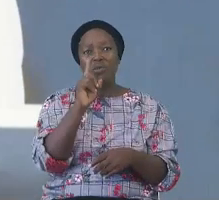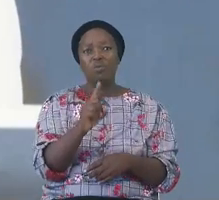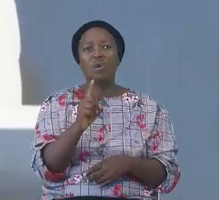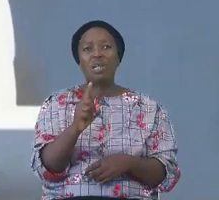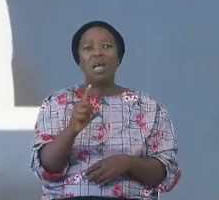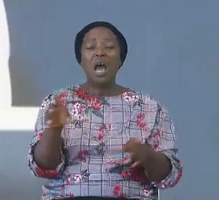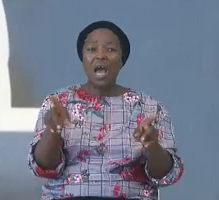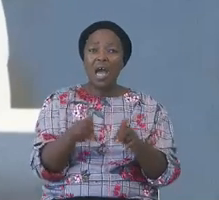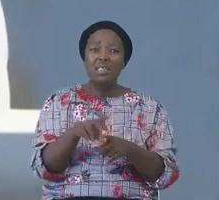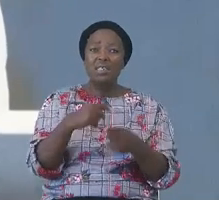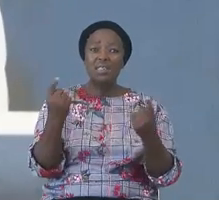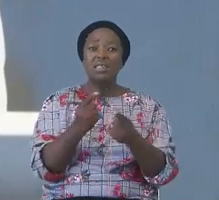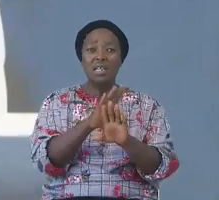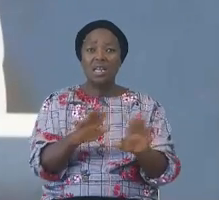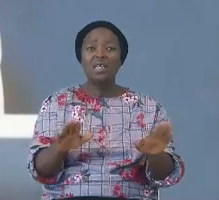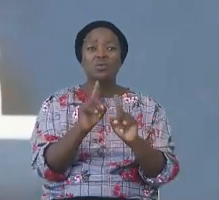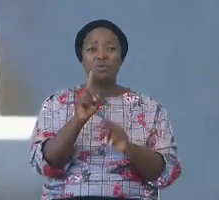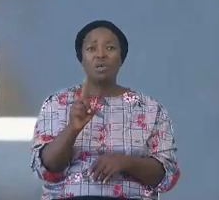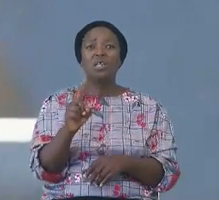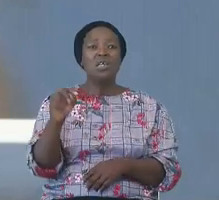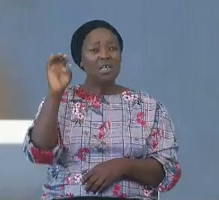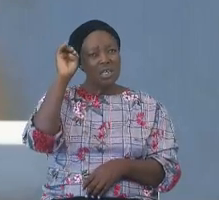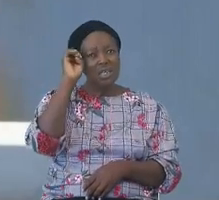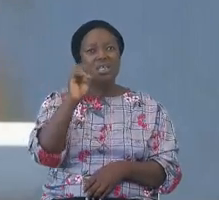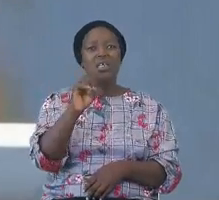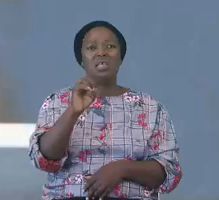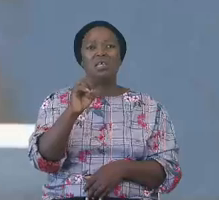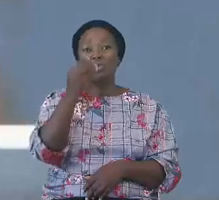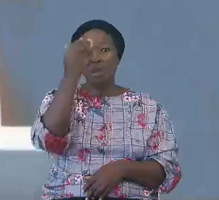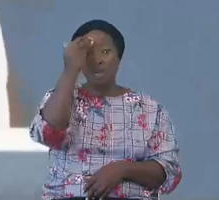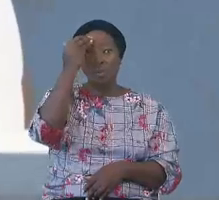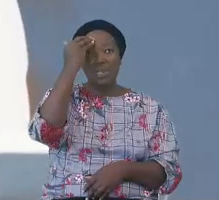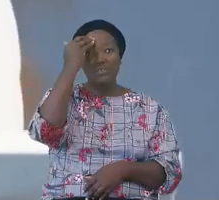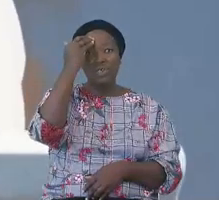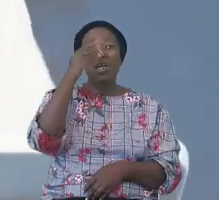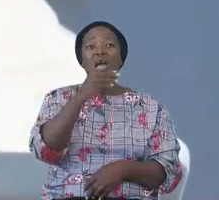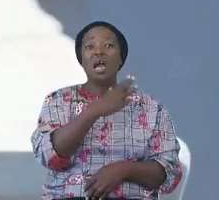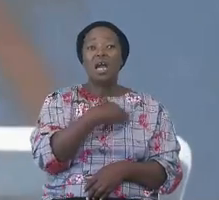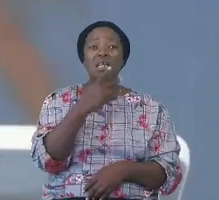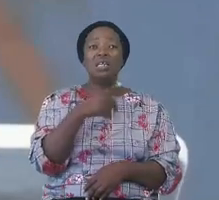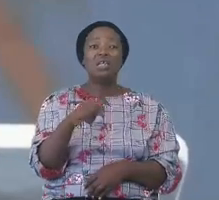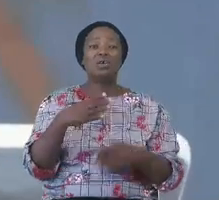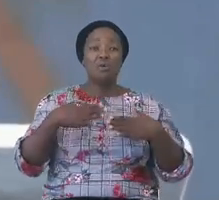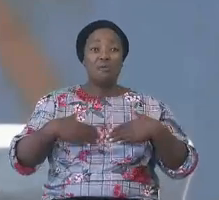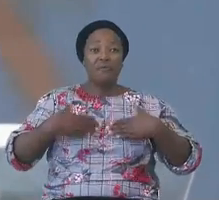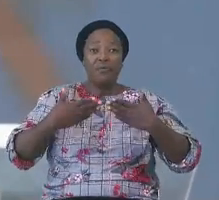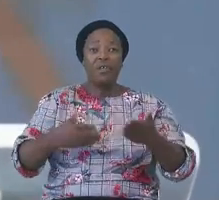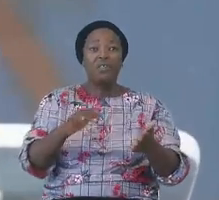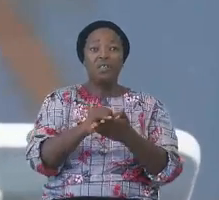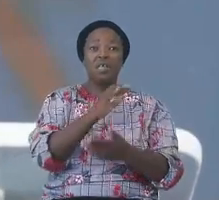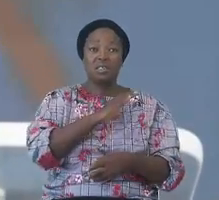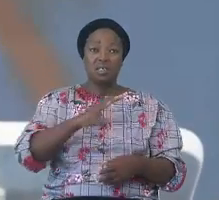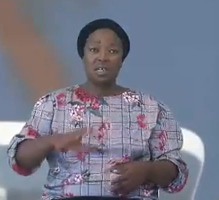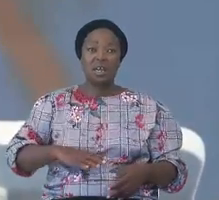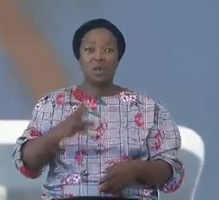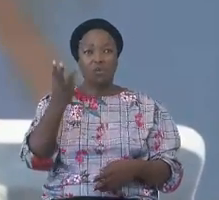juste, le pur, comme l'innocent, comme celui qui n'a pas de péché. Il